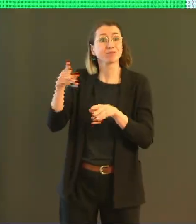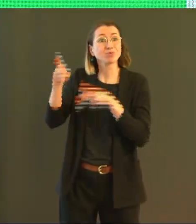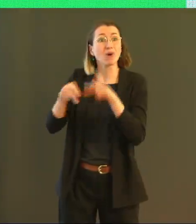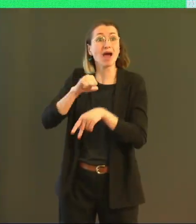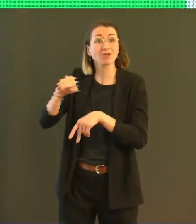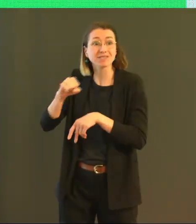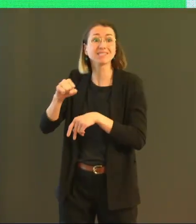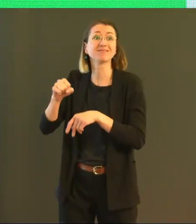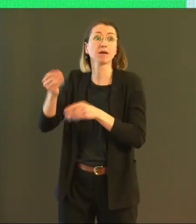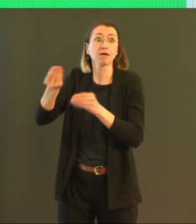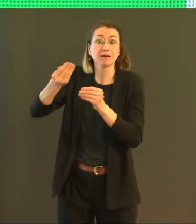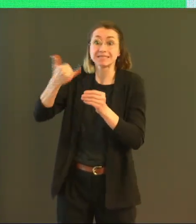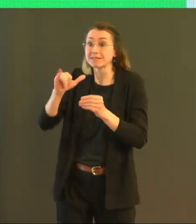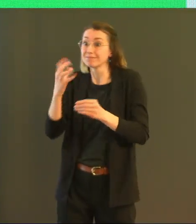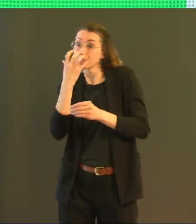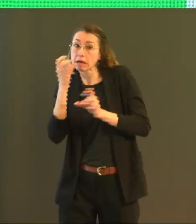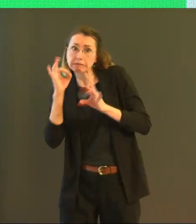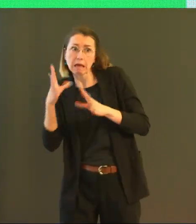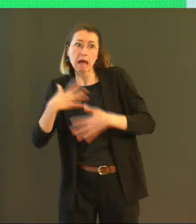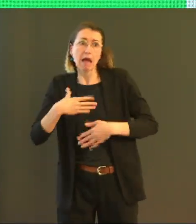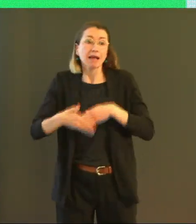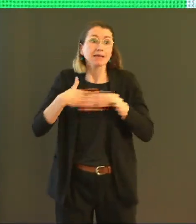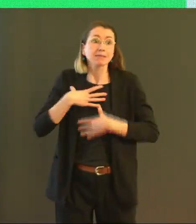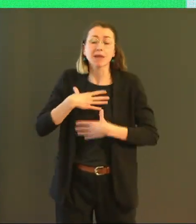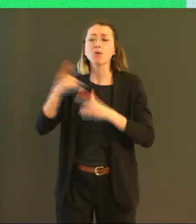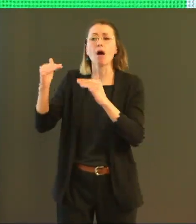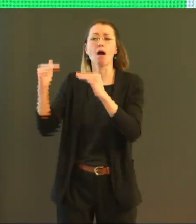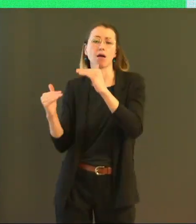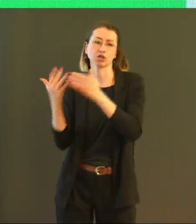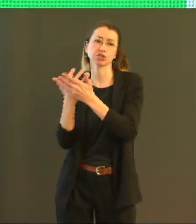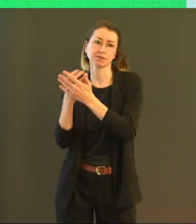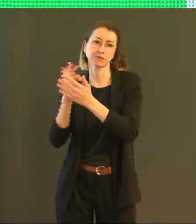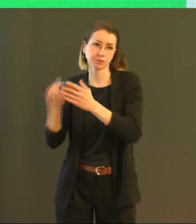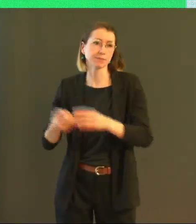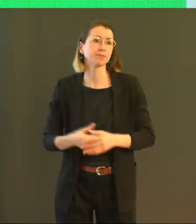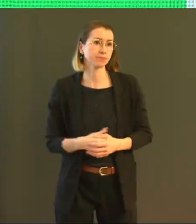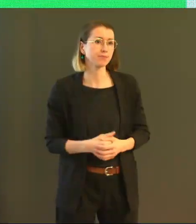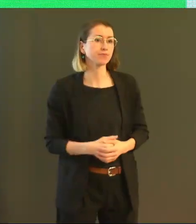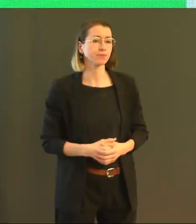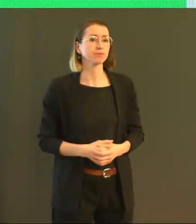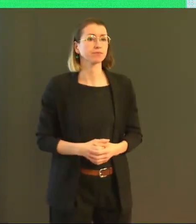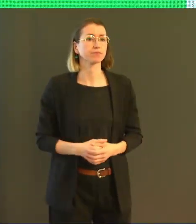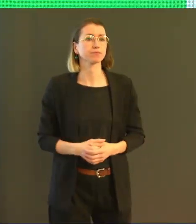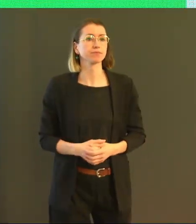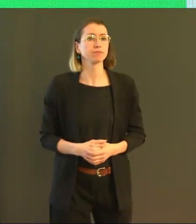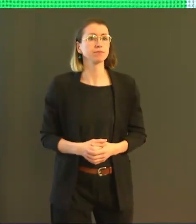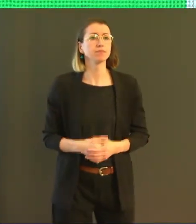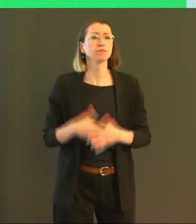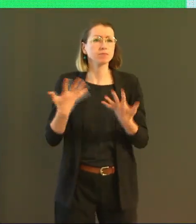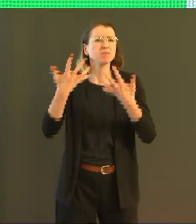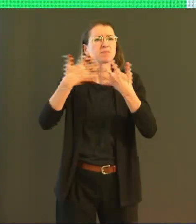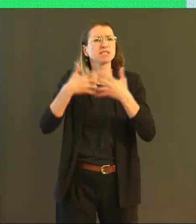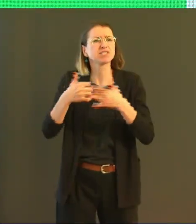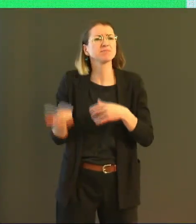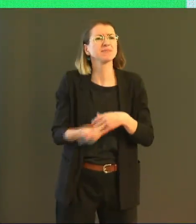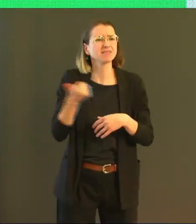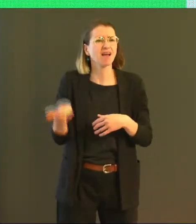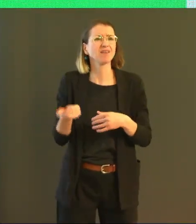ou sans bénéficier de ce qu'on appelle une expo qui est une mode d'oxygénation du sens extrêmement particulier